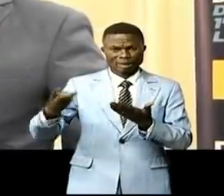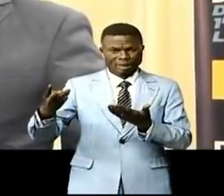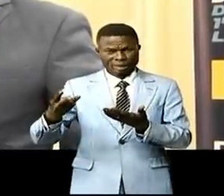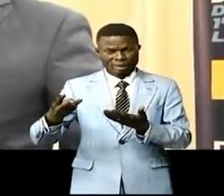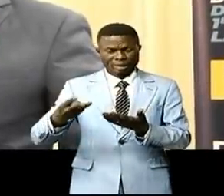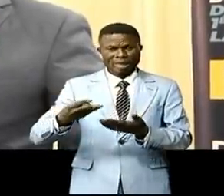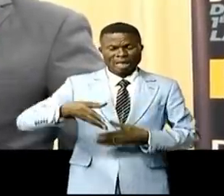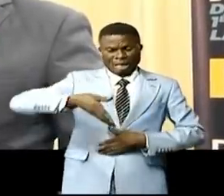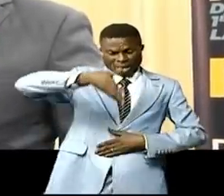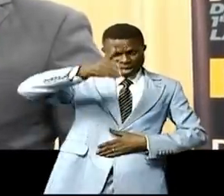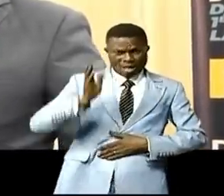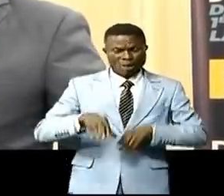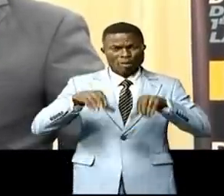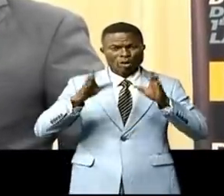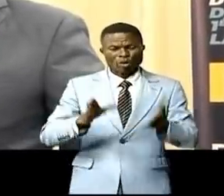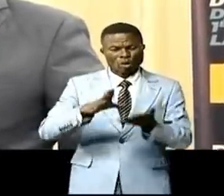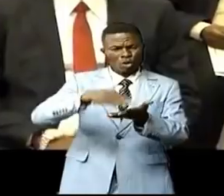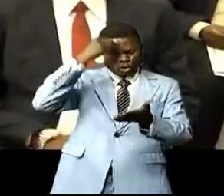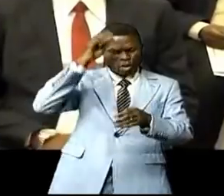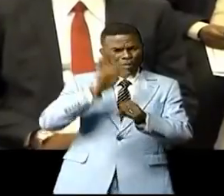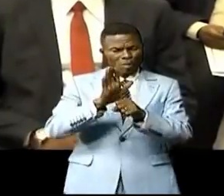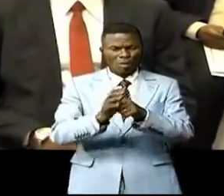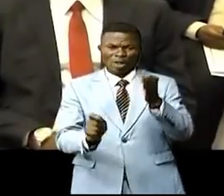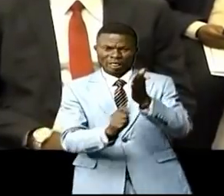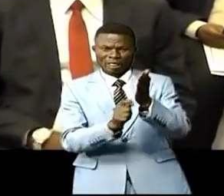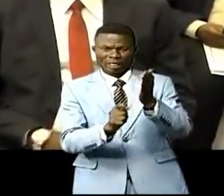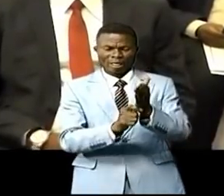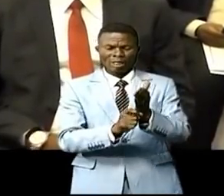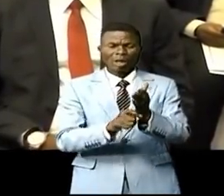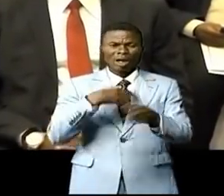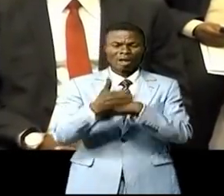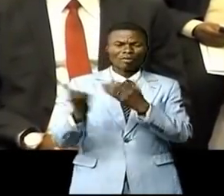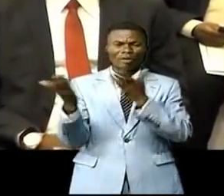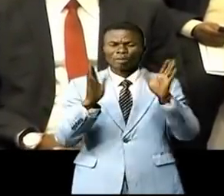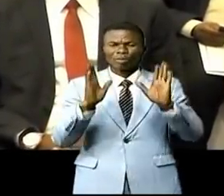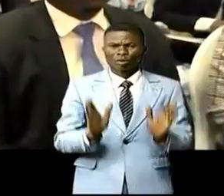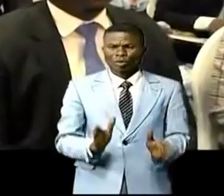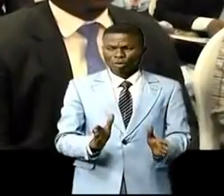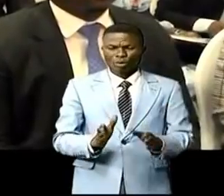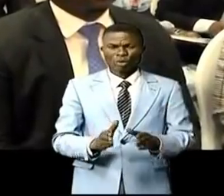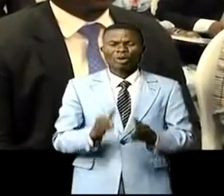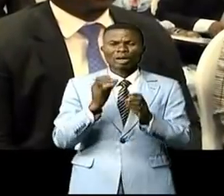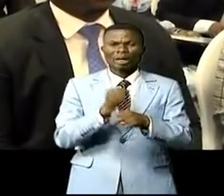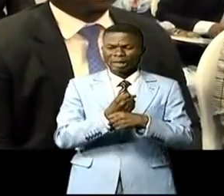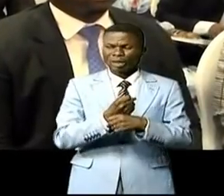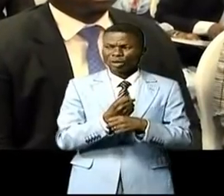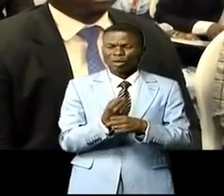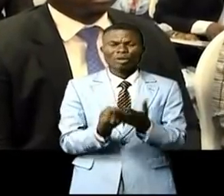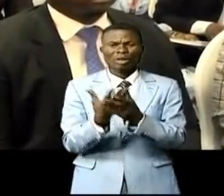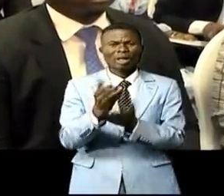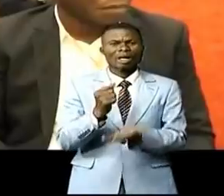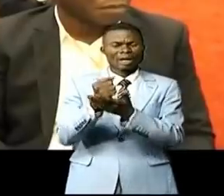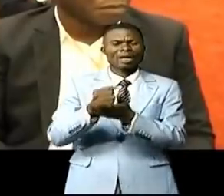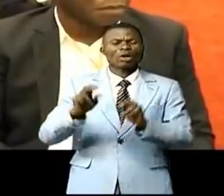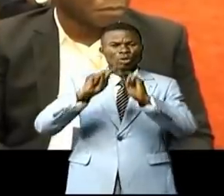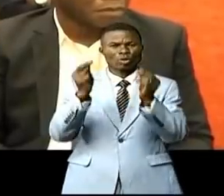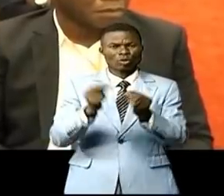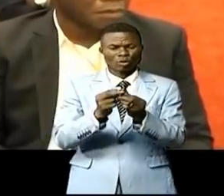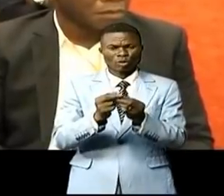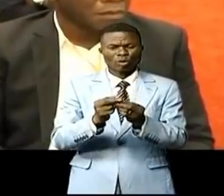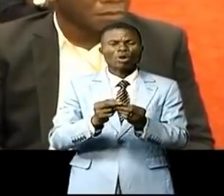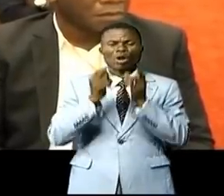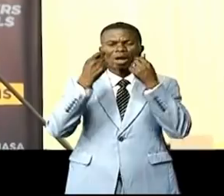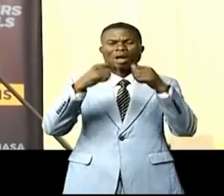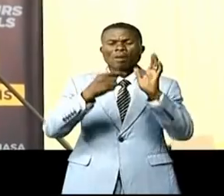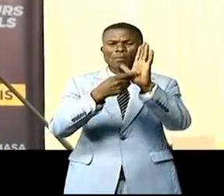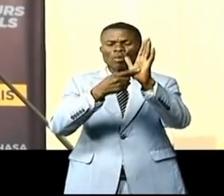génies congolais ont appris toutes les techniques dont l'étude du marché, les choix de modes de production pouvant leur permettre de s'imposer sur le marché à